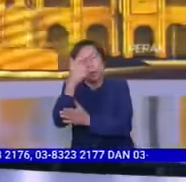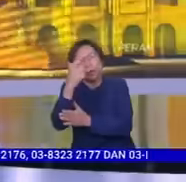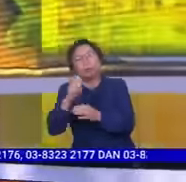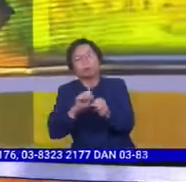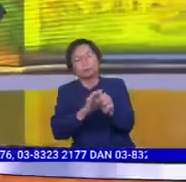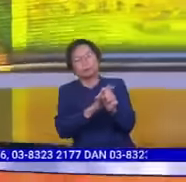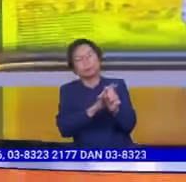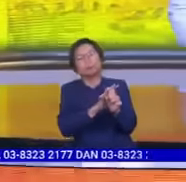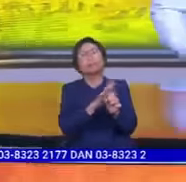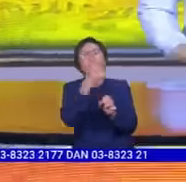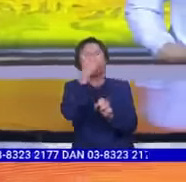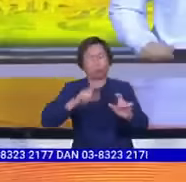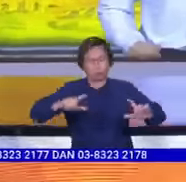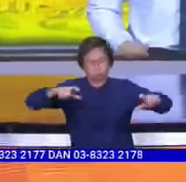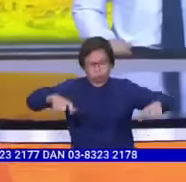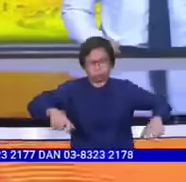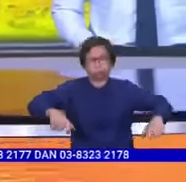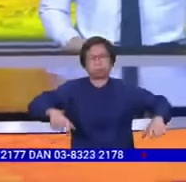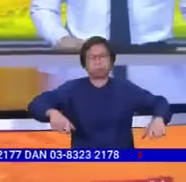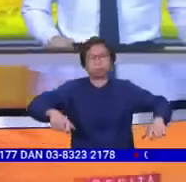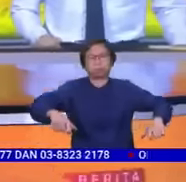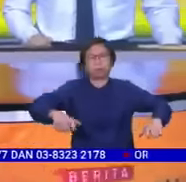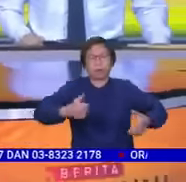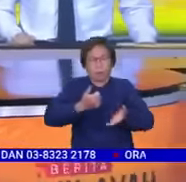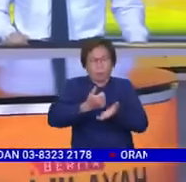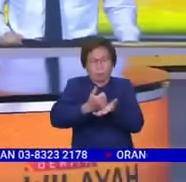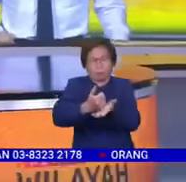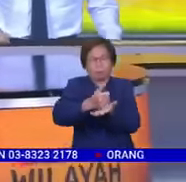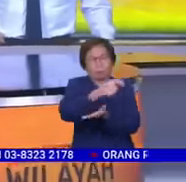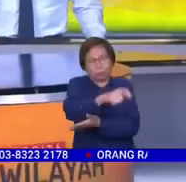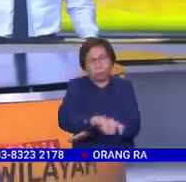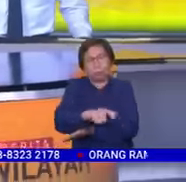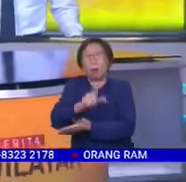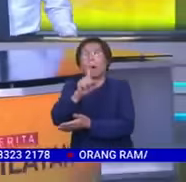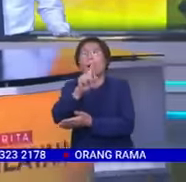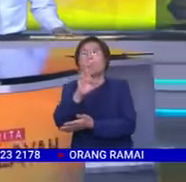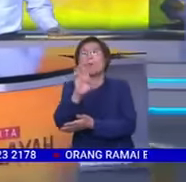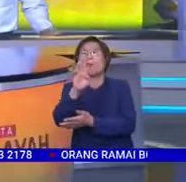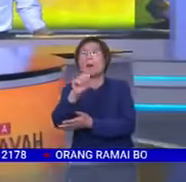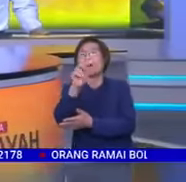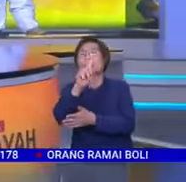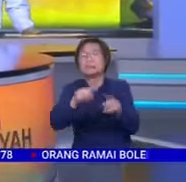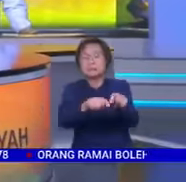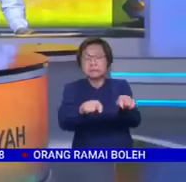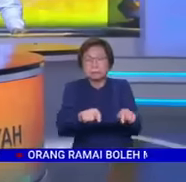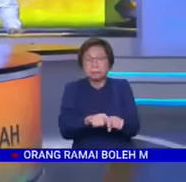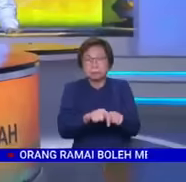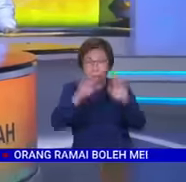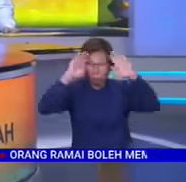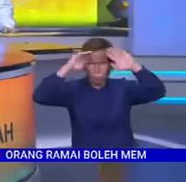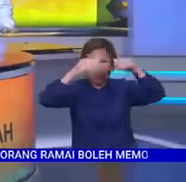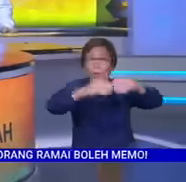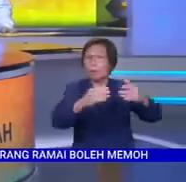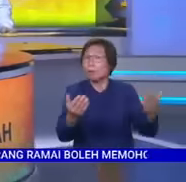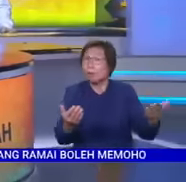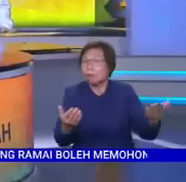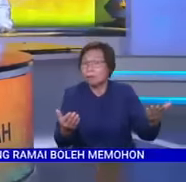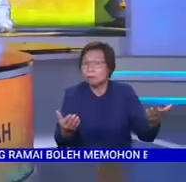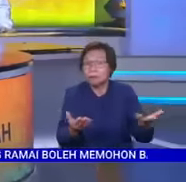perintah kawalan pergerakan diperketat kan jadi mawin Dimanakah lokasi tumpuan untuk kali ini